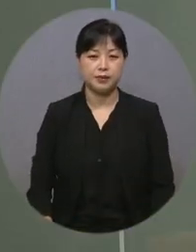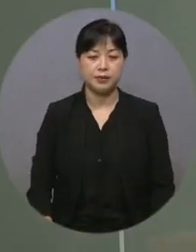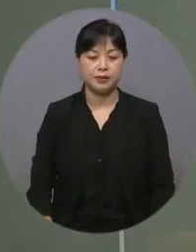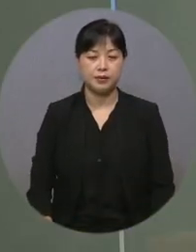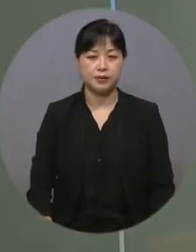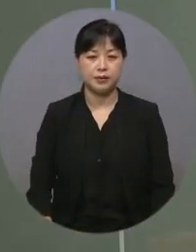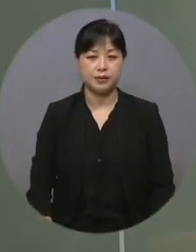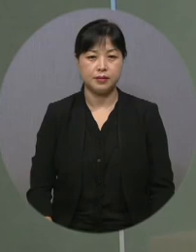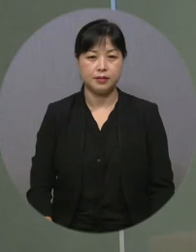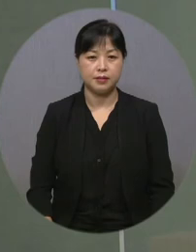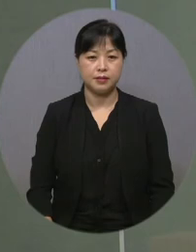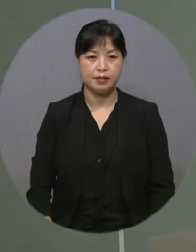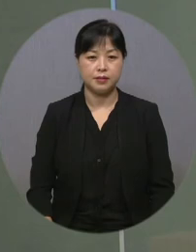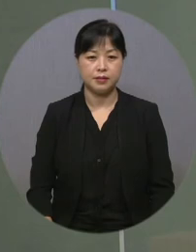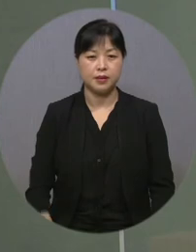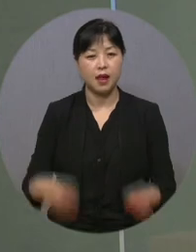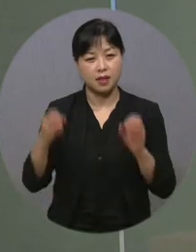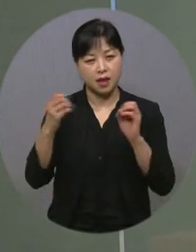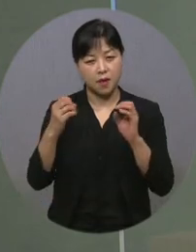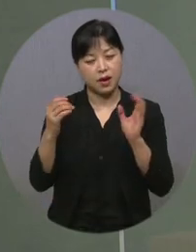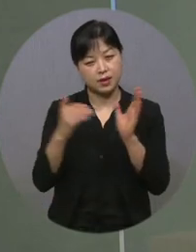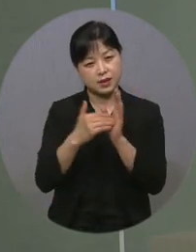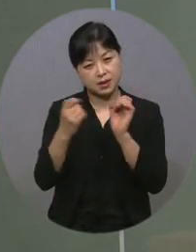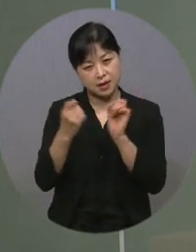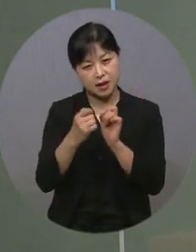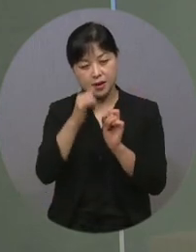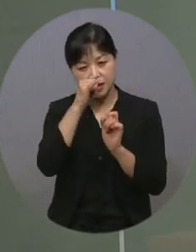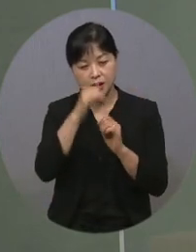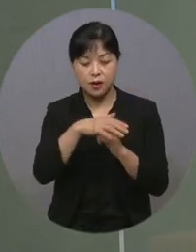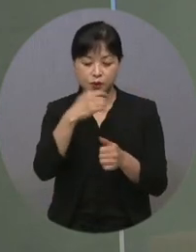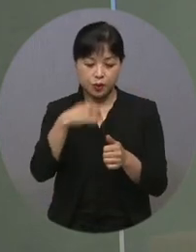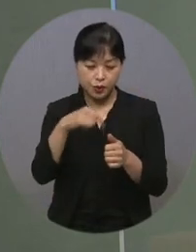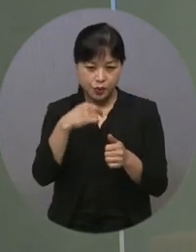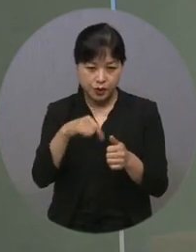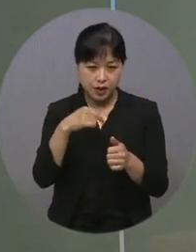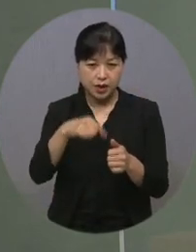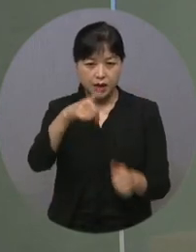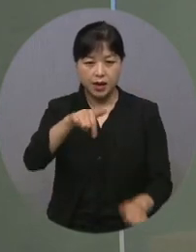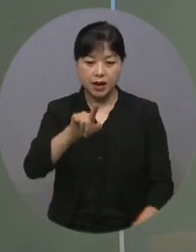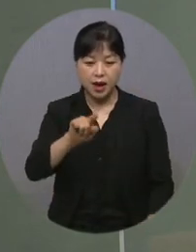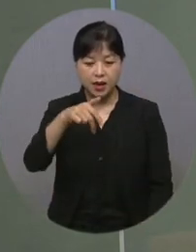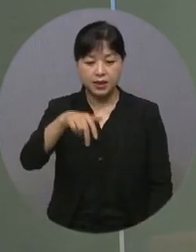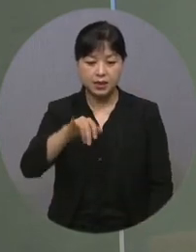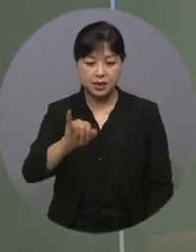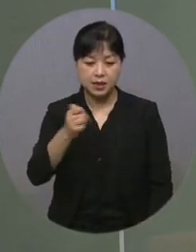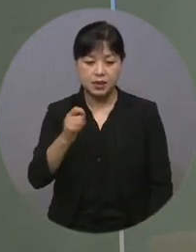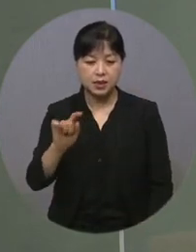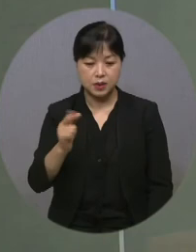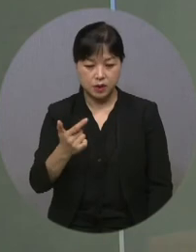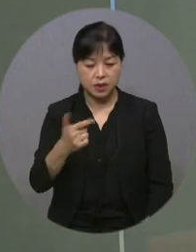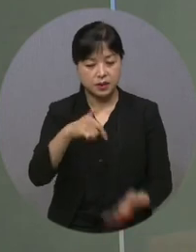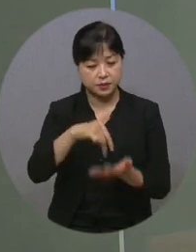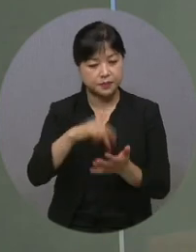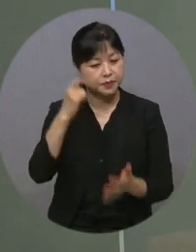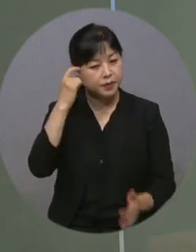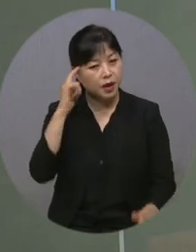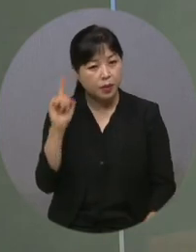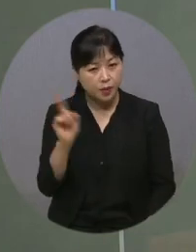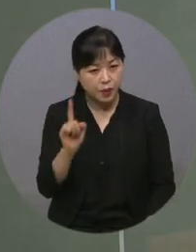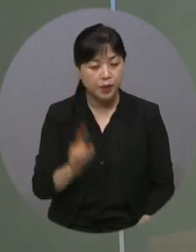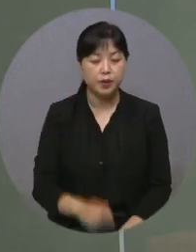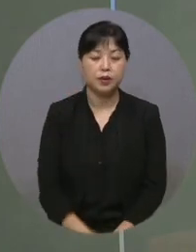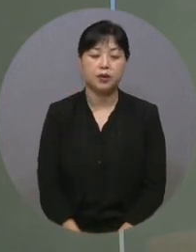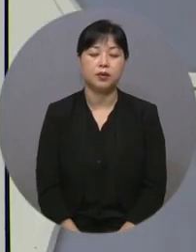그 이제 시간이 거의 다 되는 것 같은데 교육의 가치관이라면은 무엇을 말씀하실